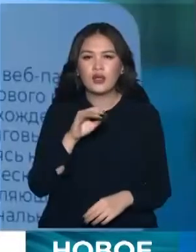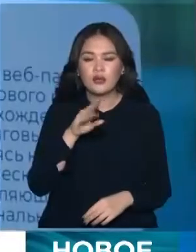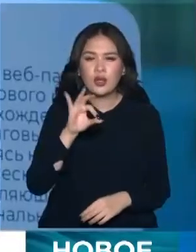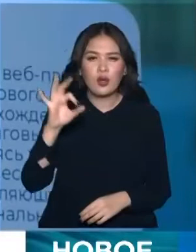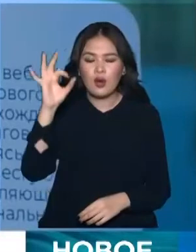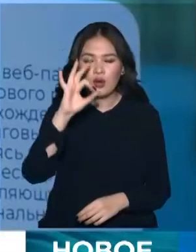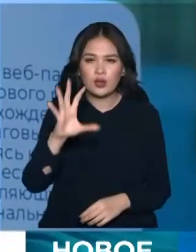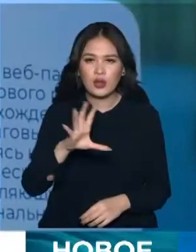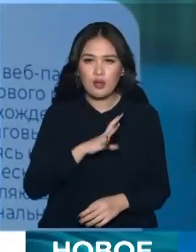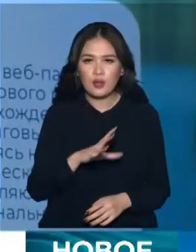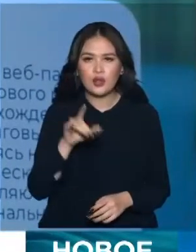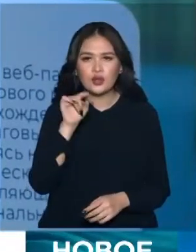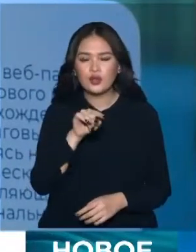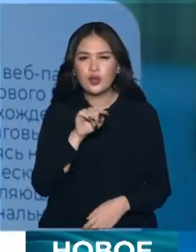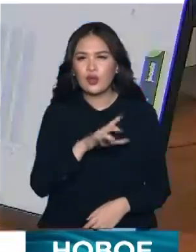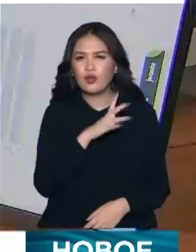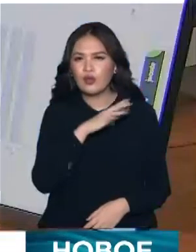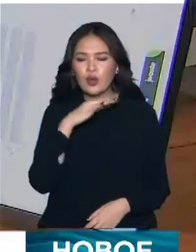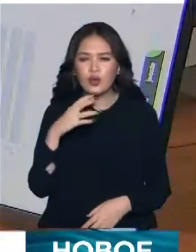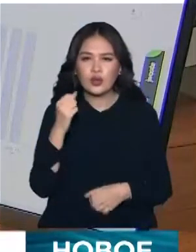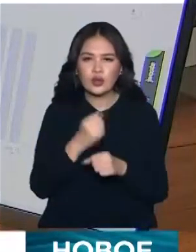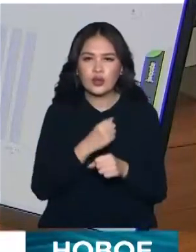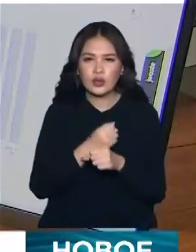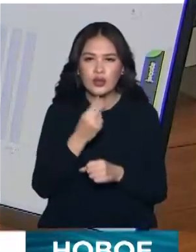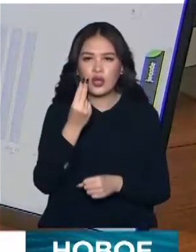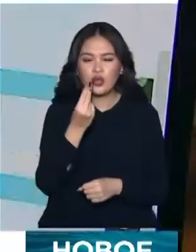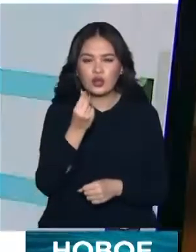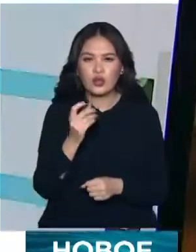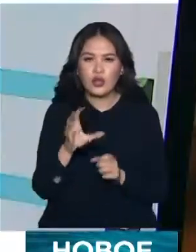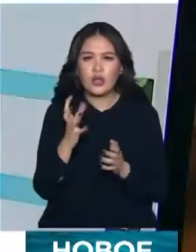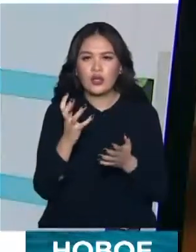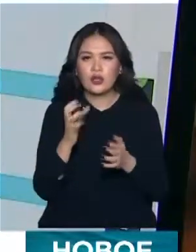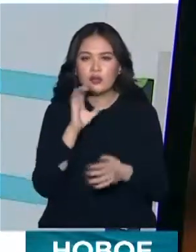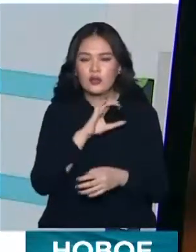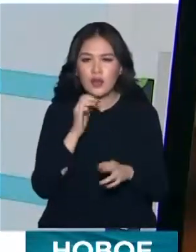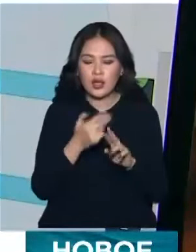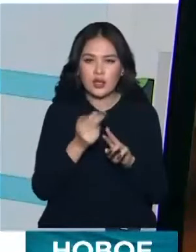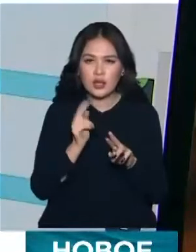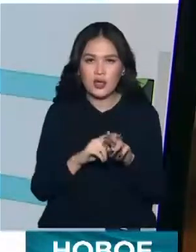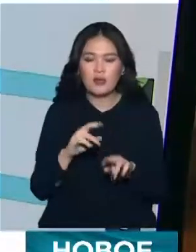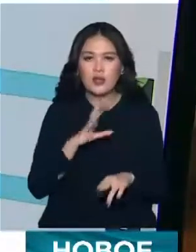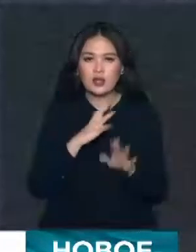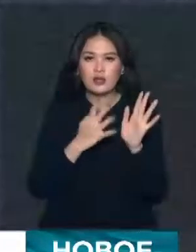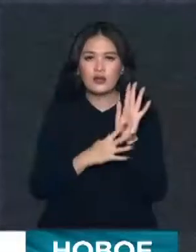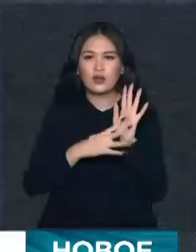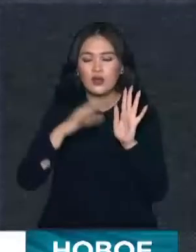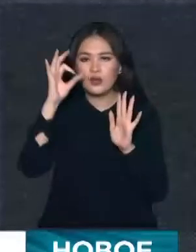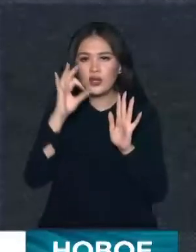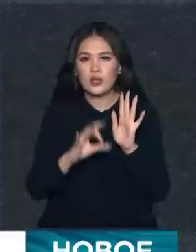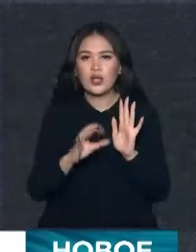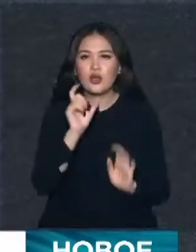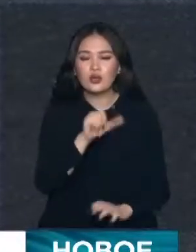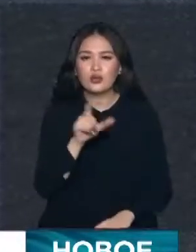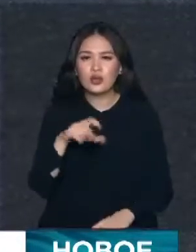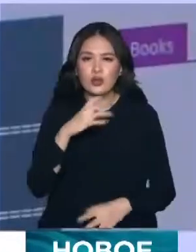лжесайты создают сотнями и зарабатывают деньги на доверчивых гражданах. По данным Intel Security, 90% людей во всем мире